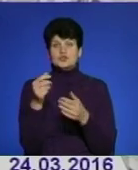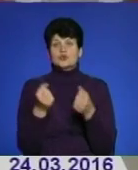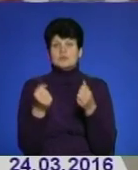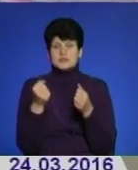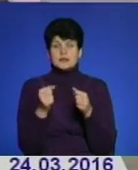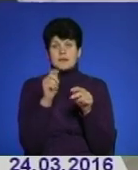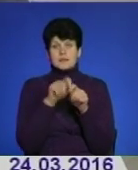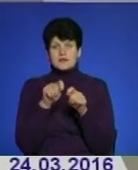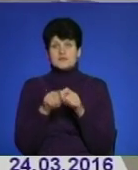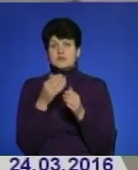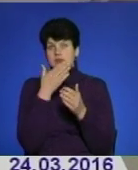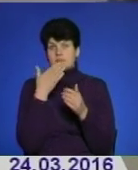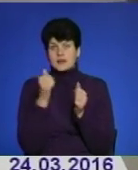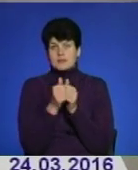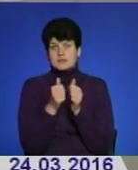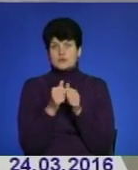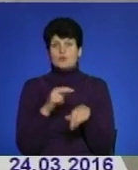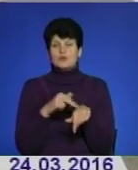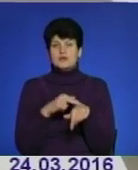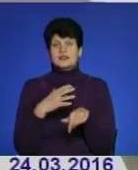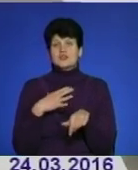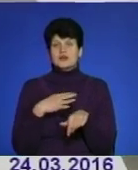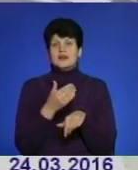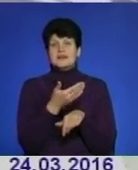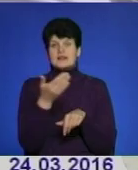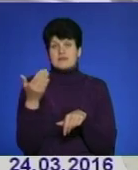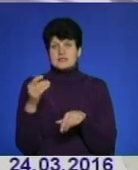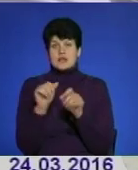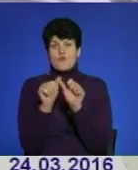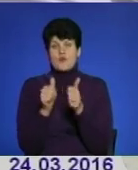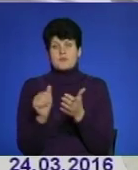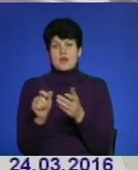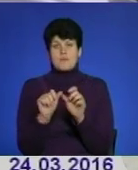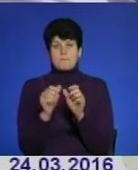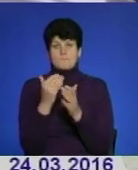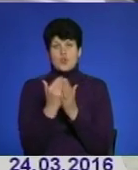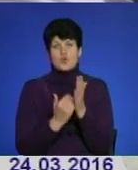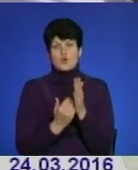стежте, чи немає поблизу поліцейського, що чекає на вас для оформлення протоколу.